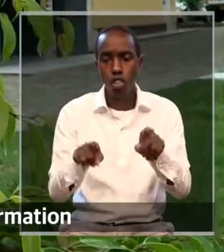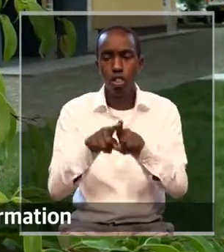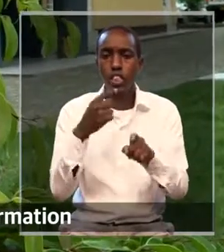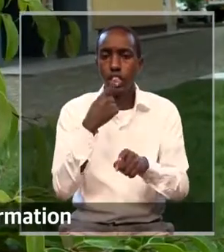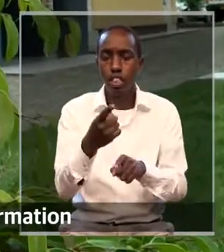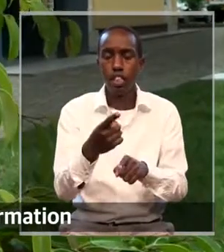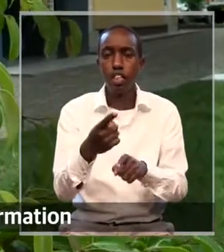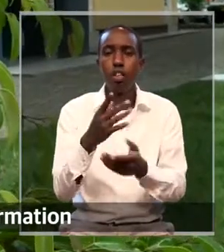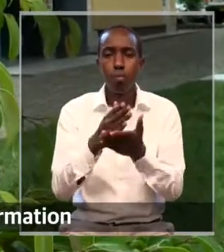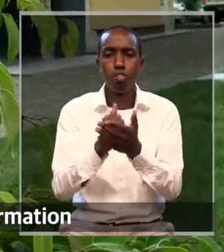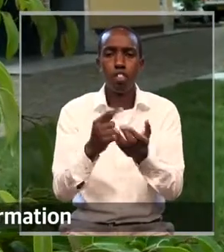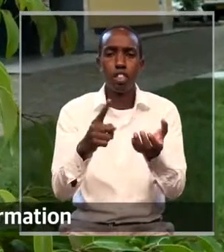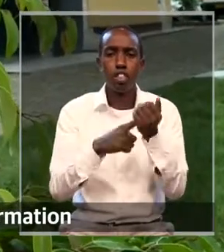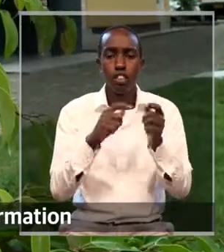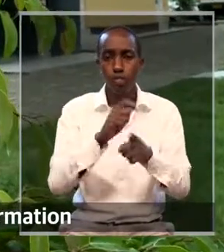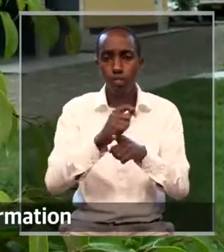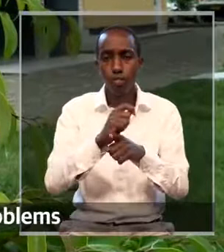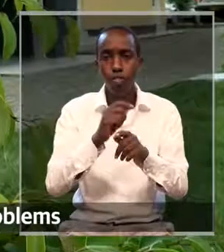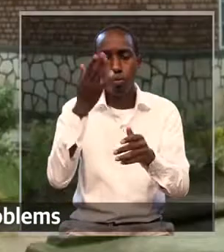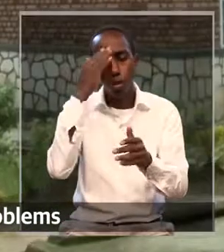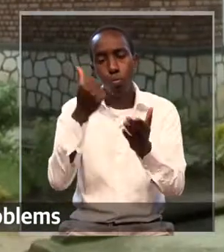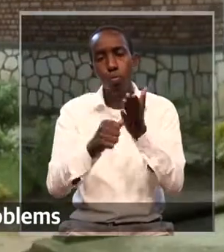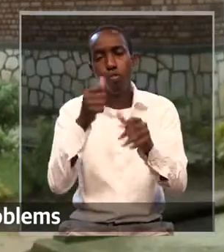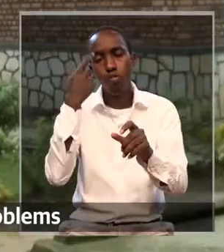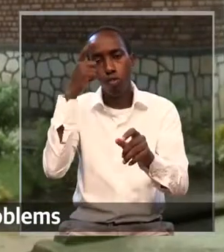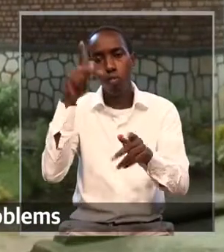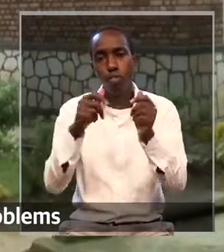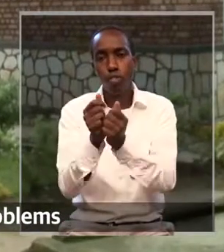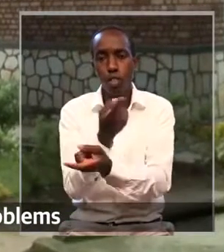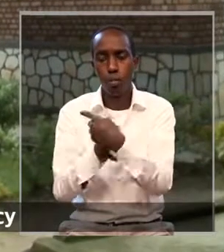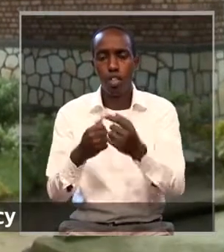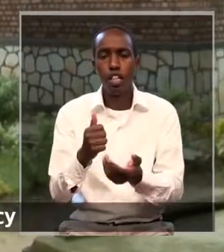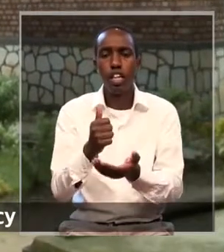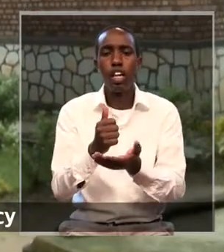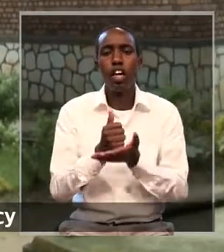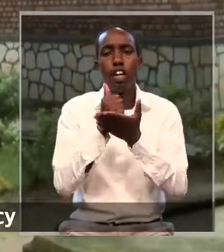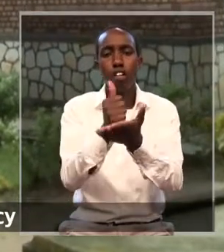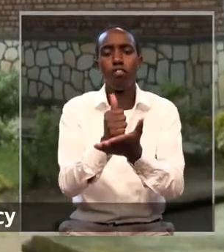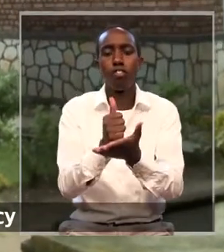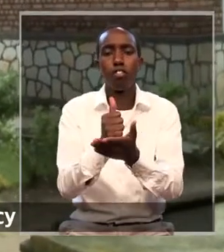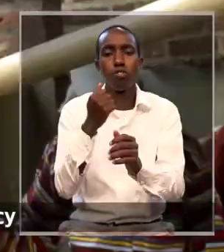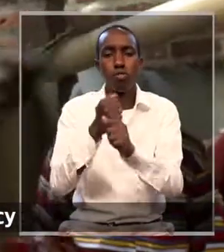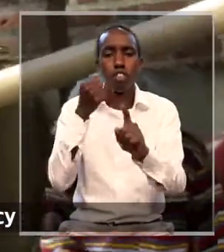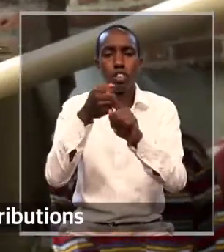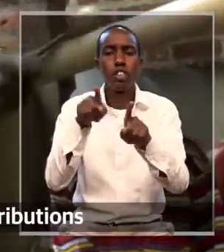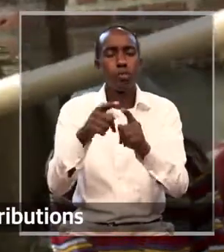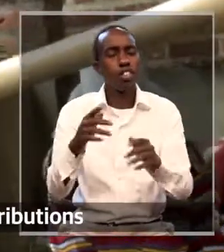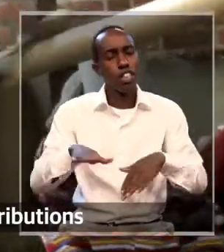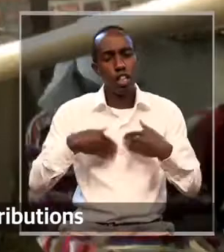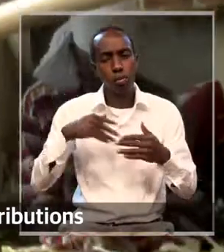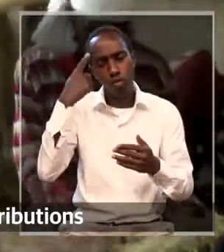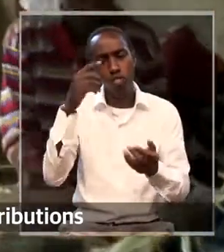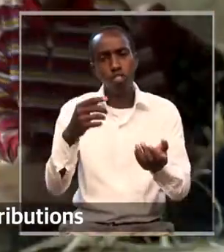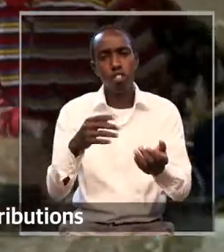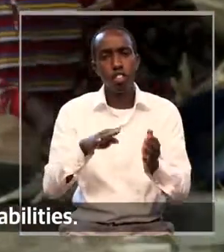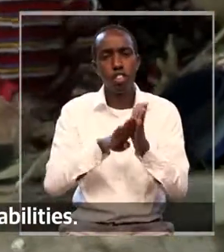zivuga ko kuba barahuguwe kumenya ibibazo byafite ubumuga byabafashije kubakorera ubuvugizi kandi ko banyurwa n'iterambere ryabo n'uruhare